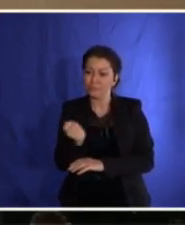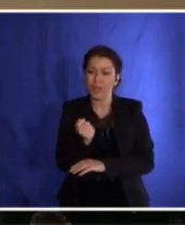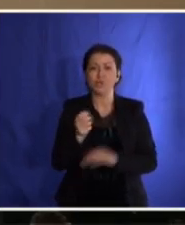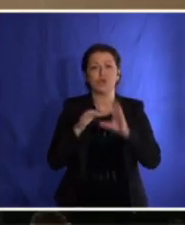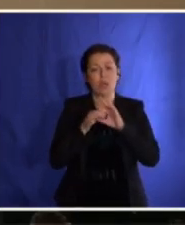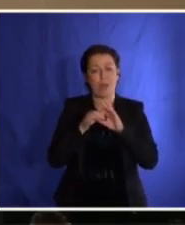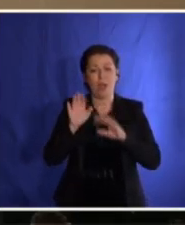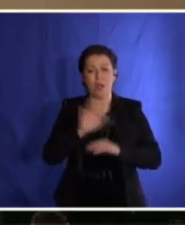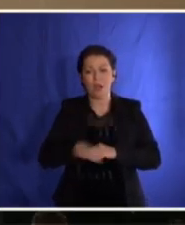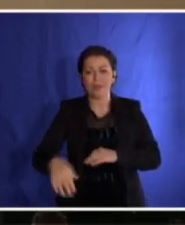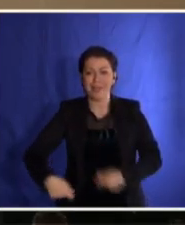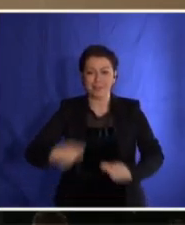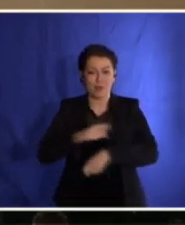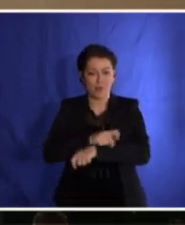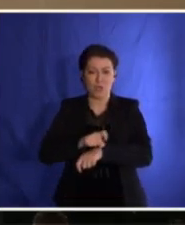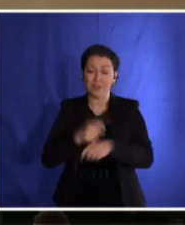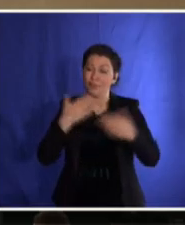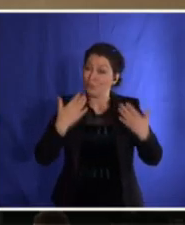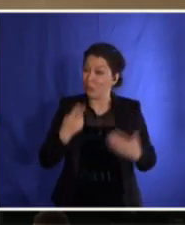zeitgemäß, meine Damen und Herren.